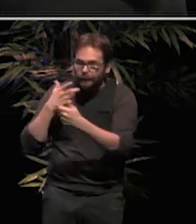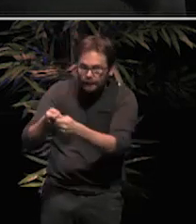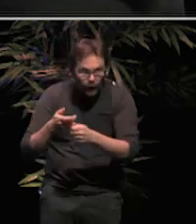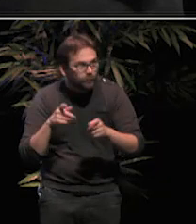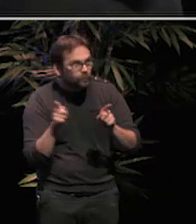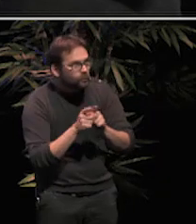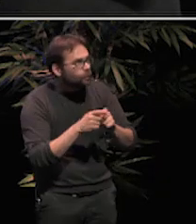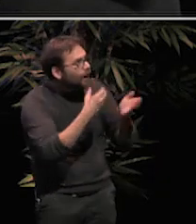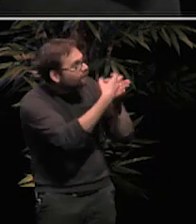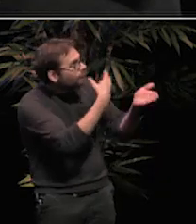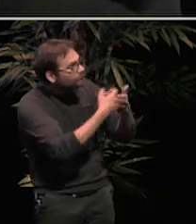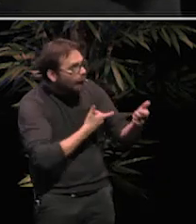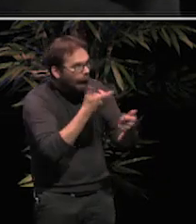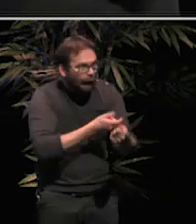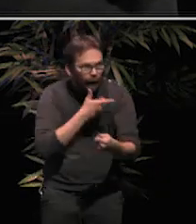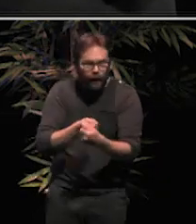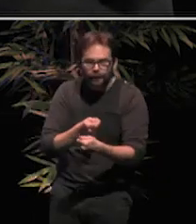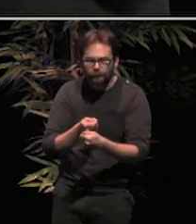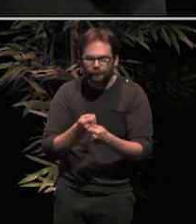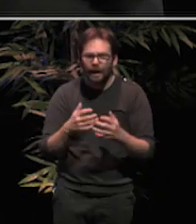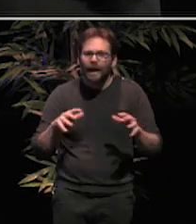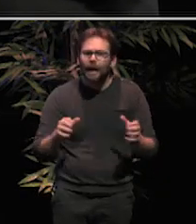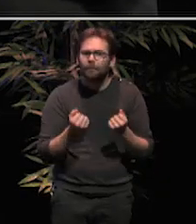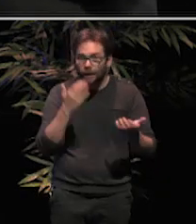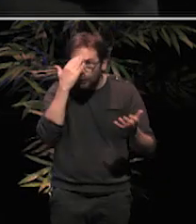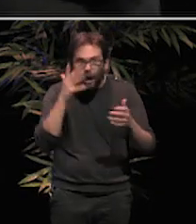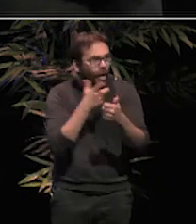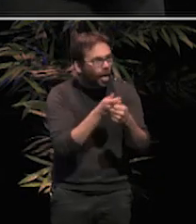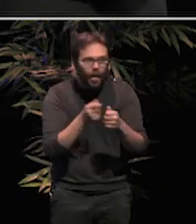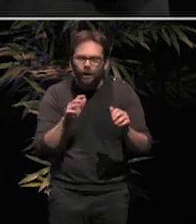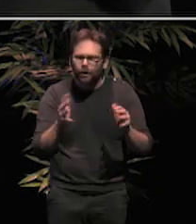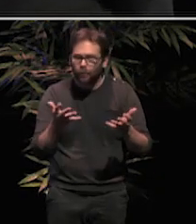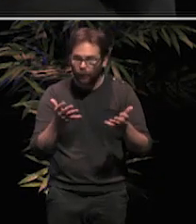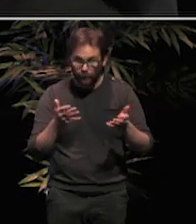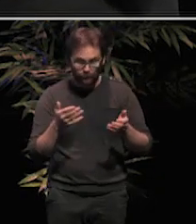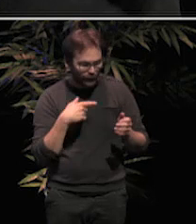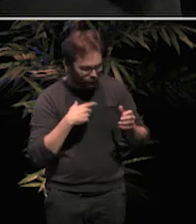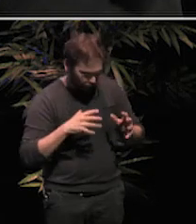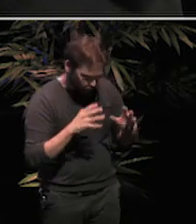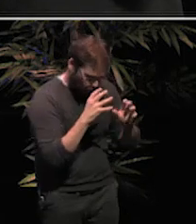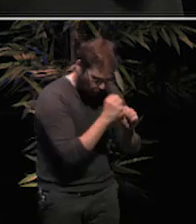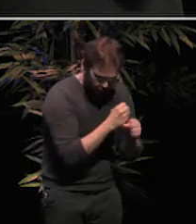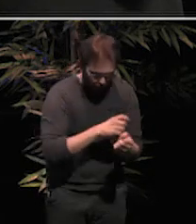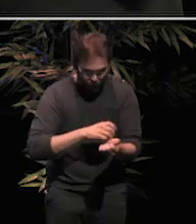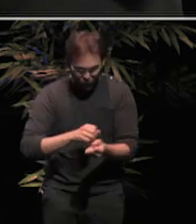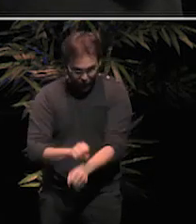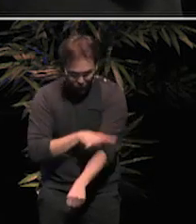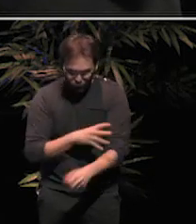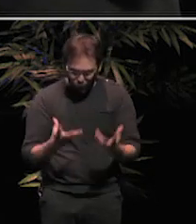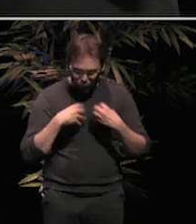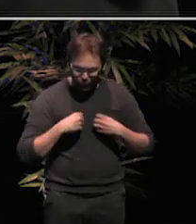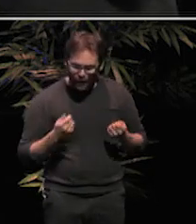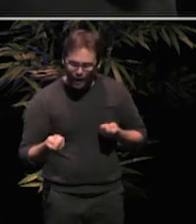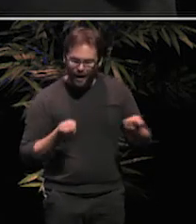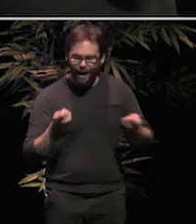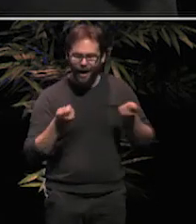prends. Et ces habiletés mentales, elles viennent aider justement la prise de décision ou à rester lucide. La difficulté,